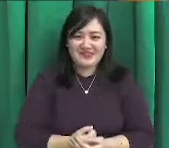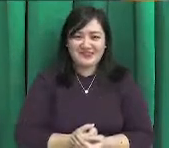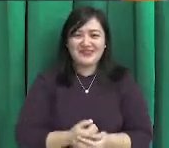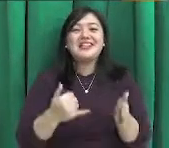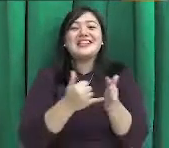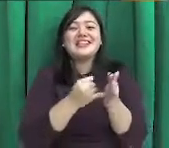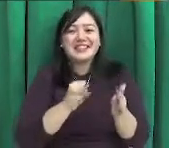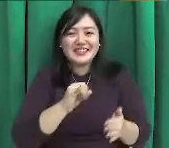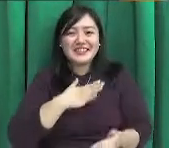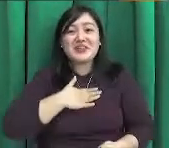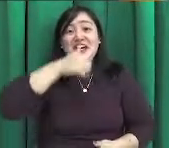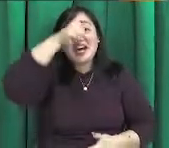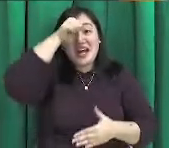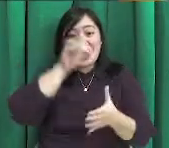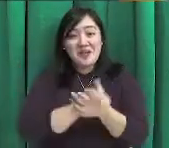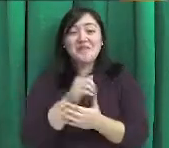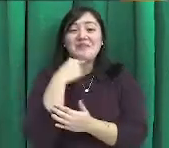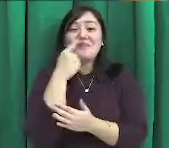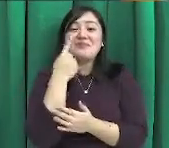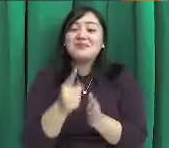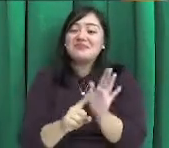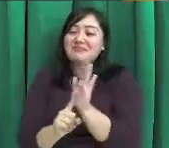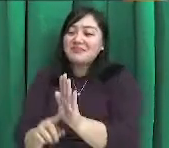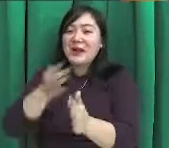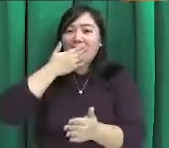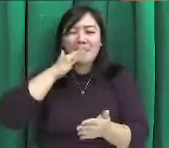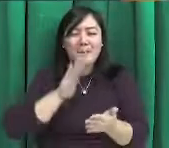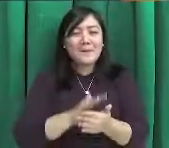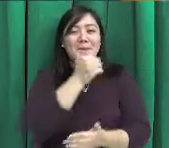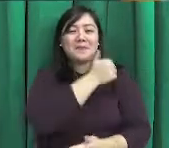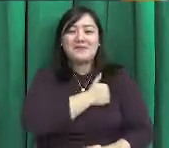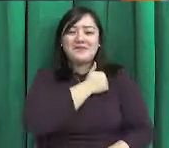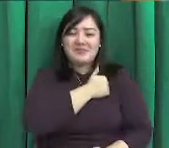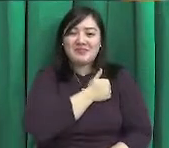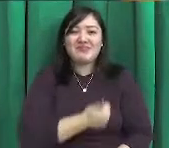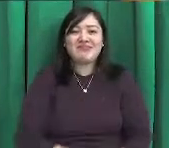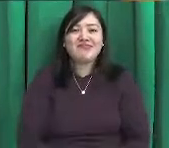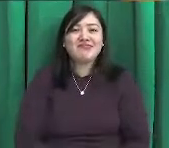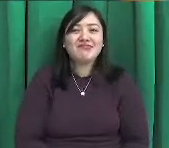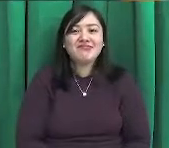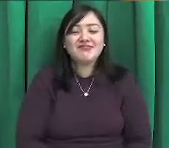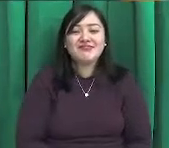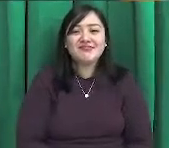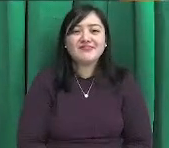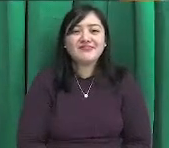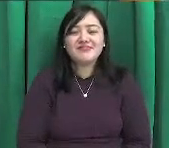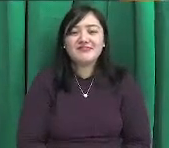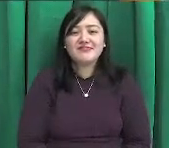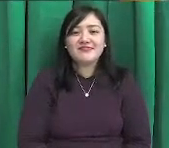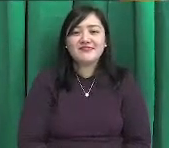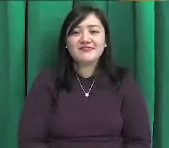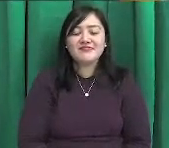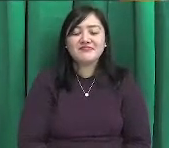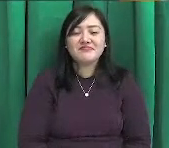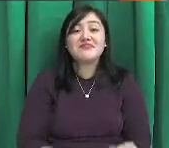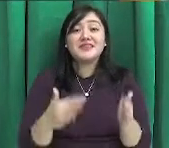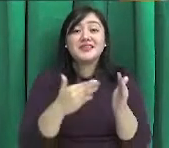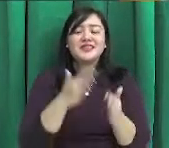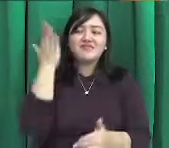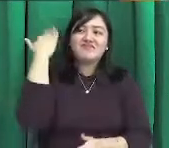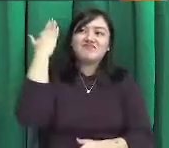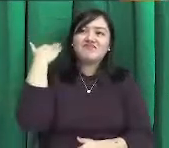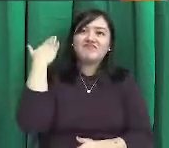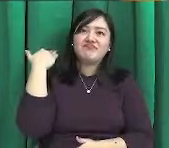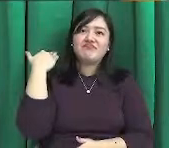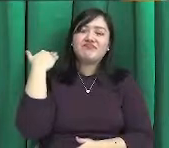Alam ng mga anak ko yan. So ang sabi niya sa akin noon, hindi pa po niya nare-receive yung mga inaasahan